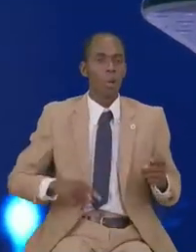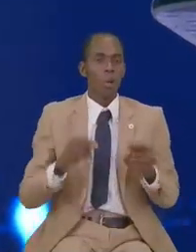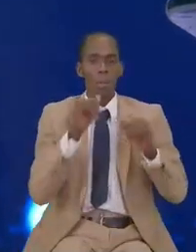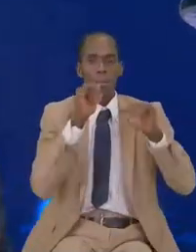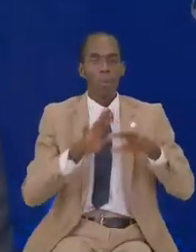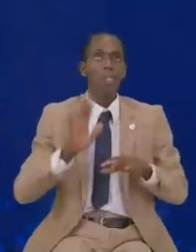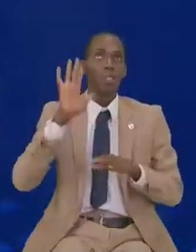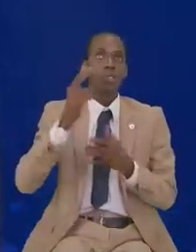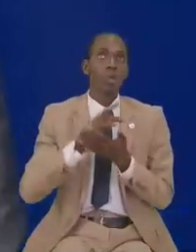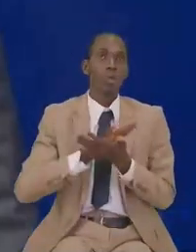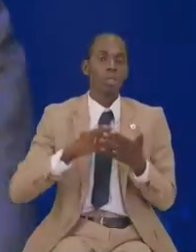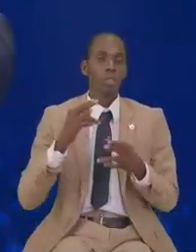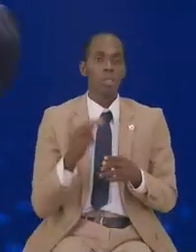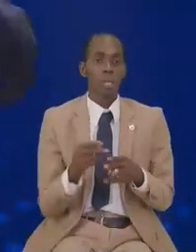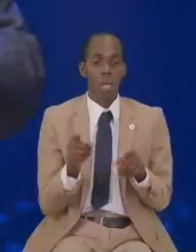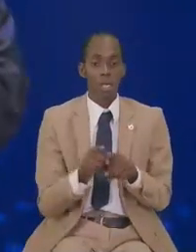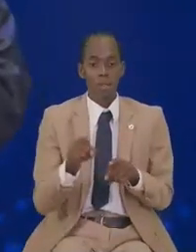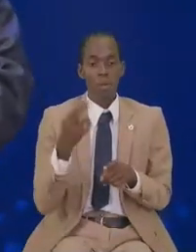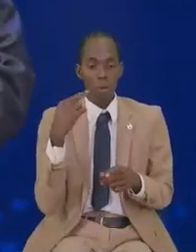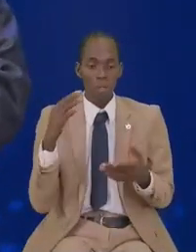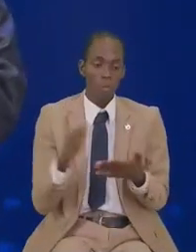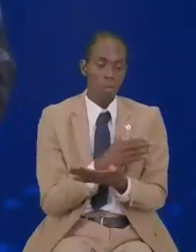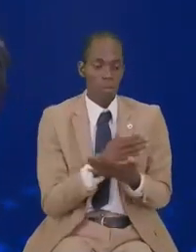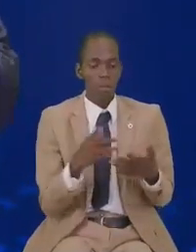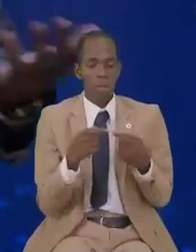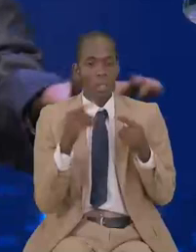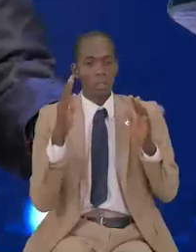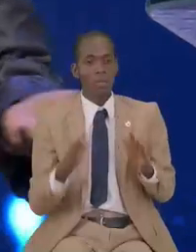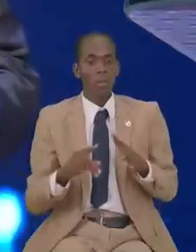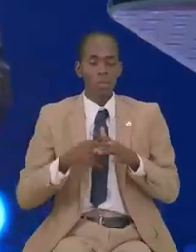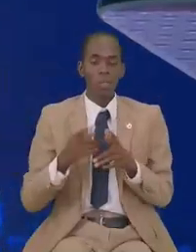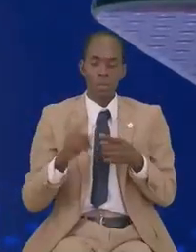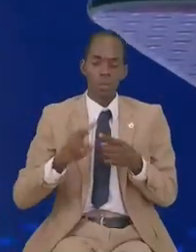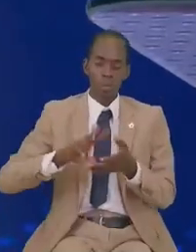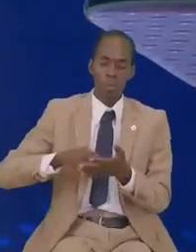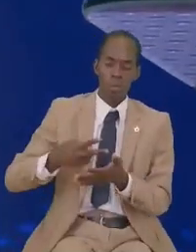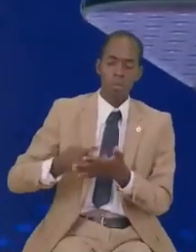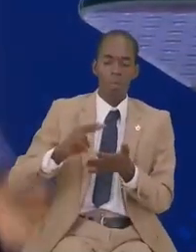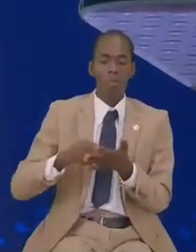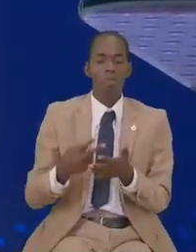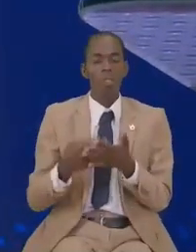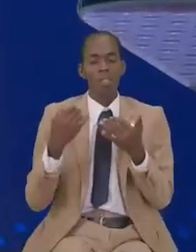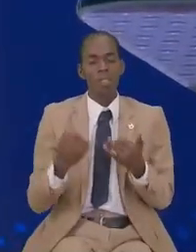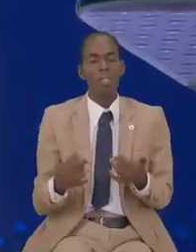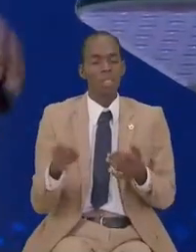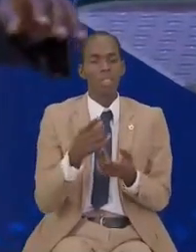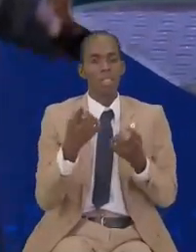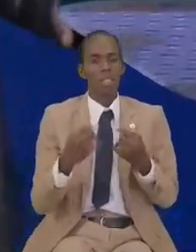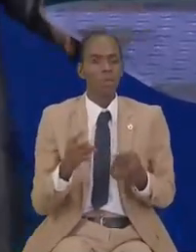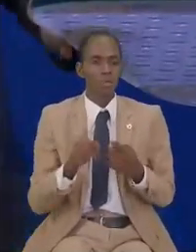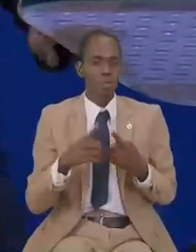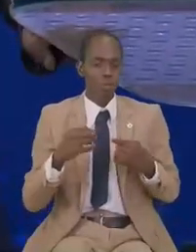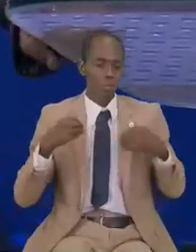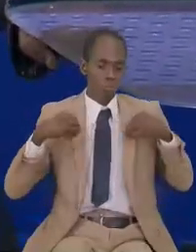en chantant, les ennemis maintenant étaient vaincus. Maintenant, ils étaient arrivés à un moment de perplexe.